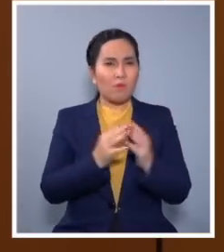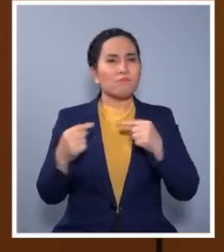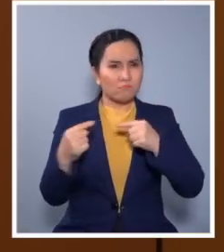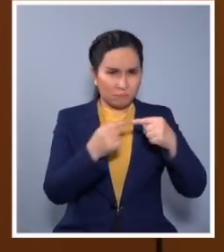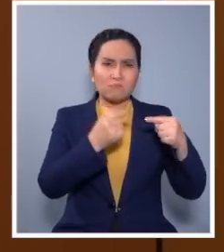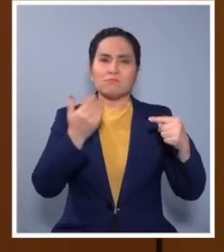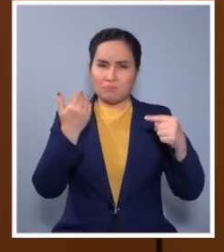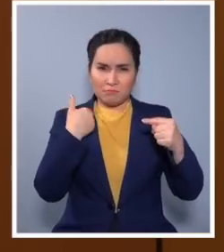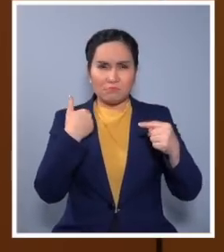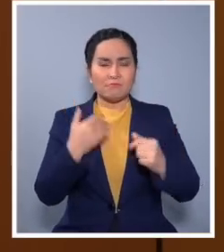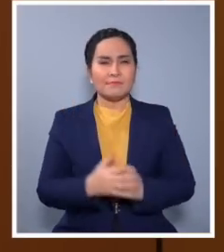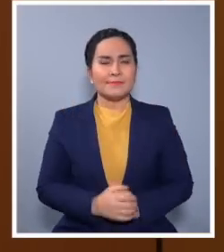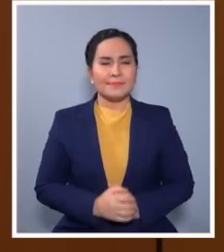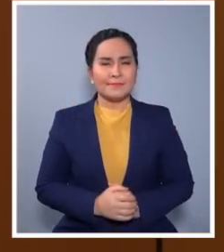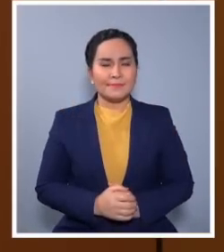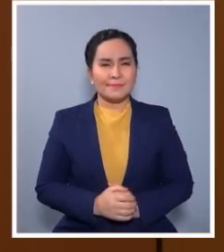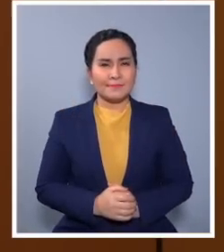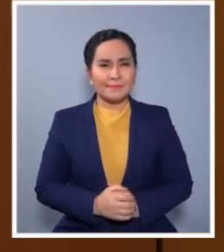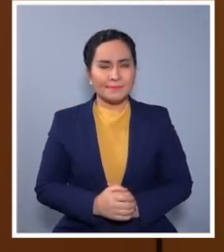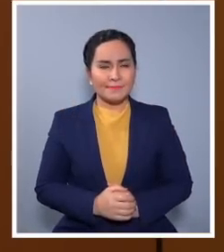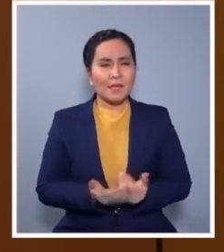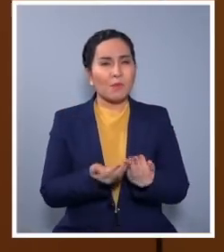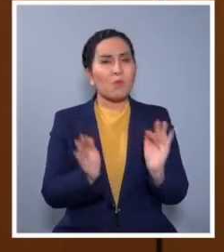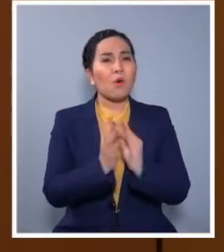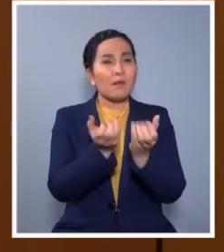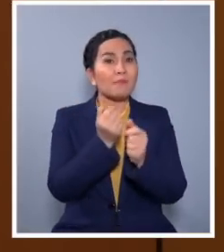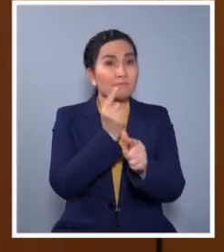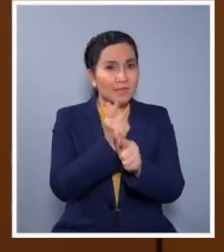ะครับเขาเป็นกำพร้า